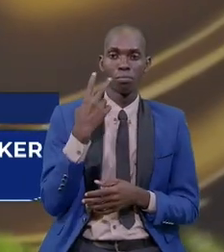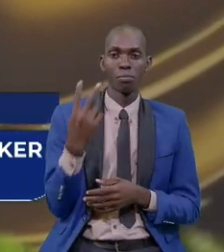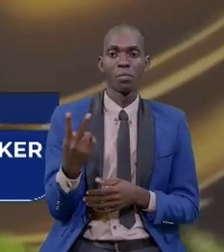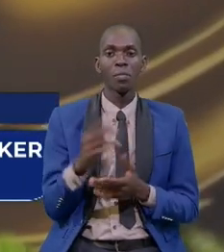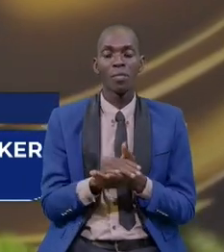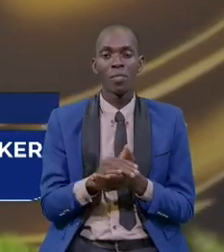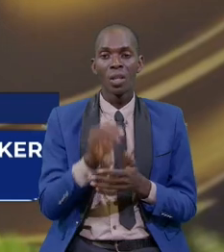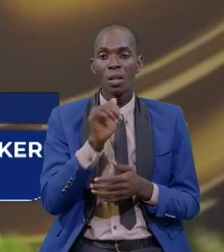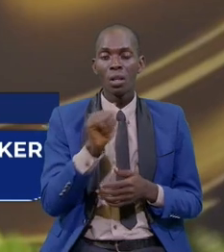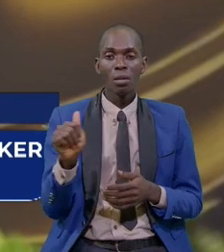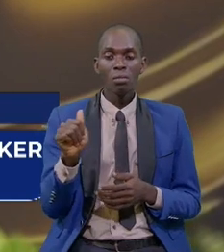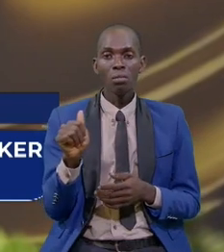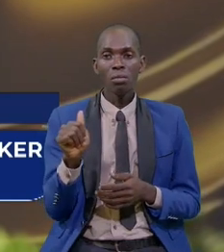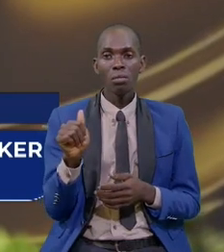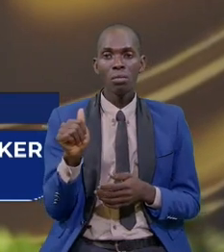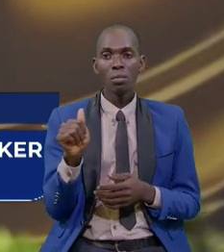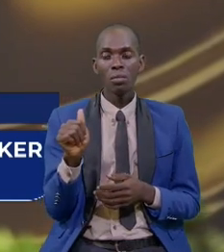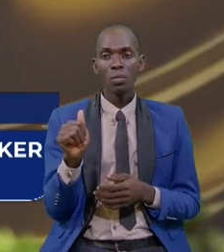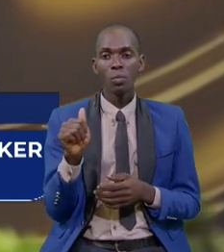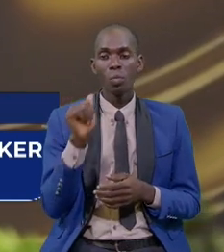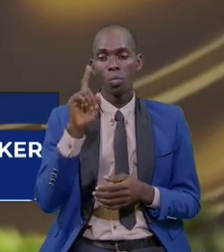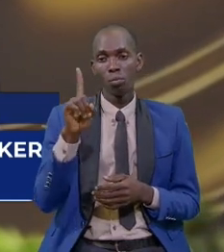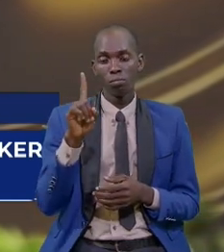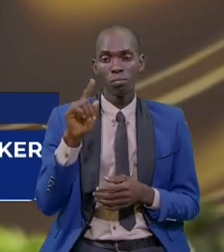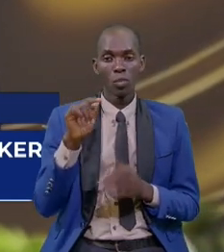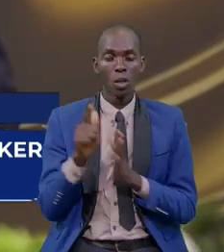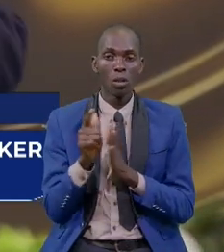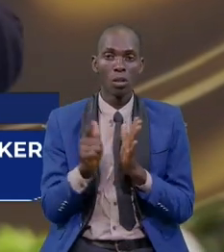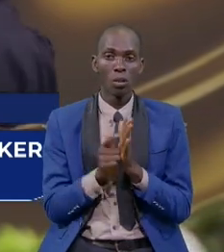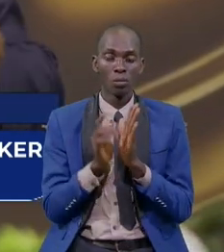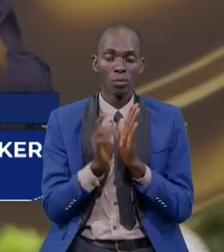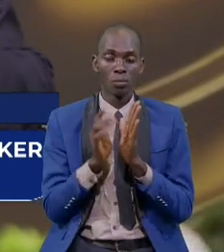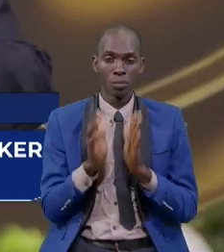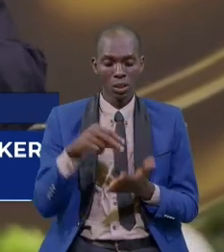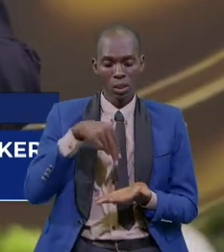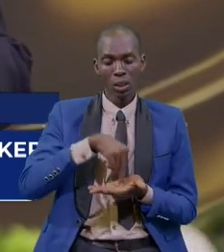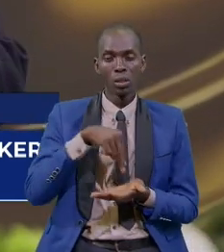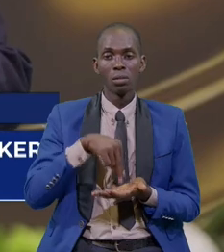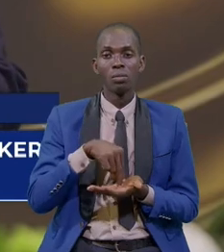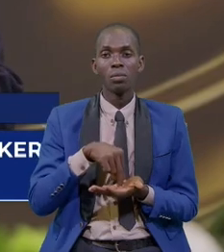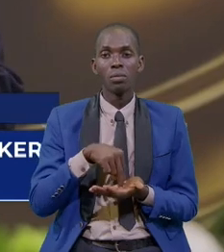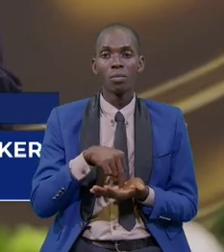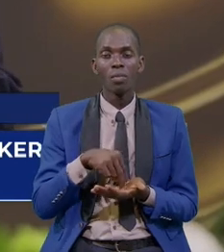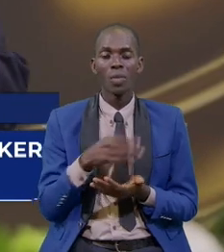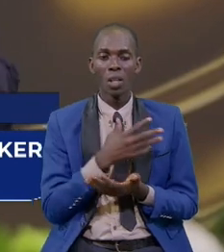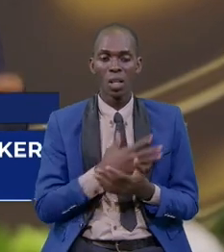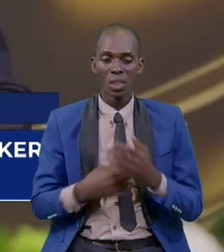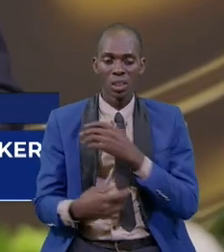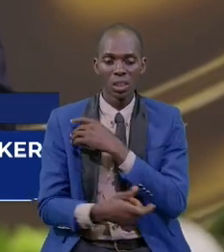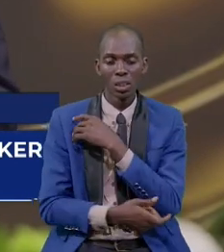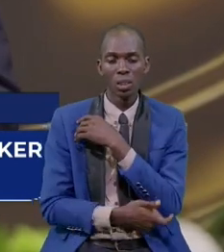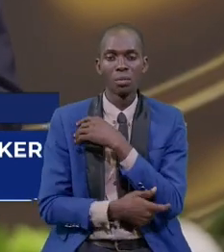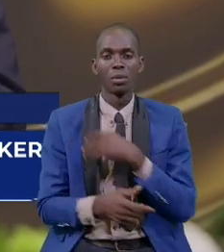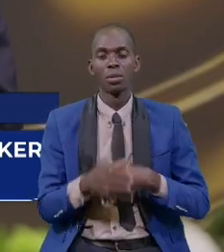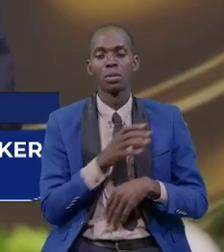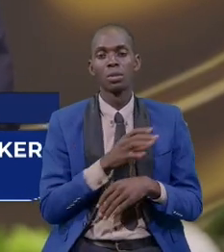un docteur de la loi se leva et dit à Jésus,